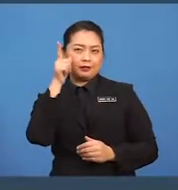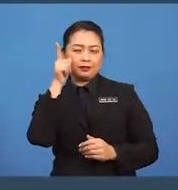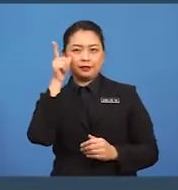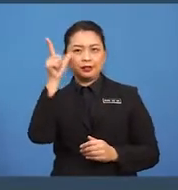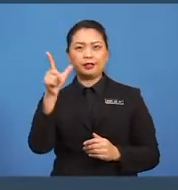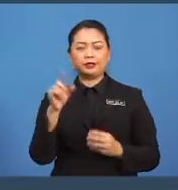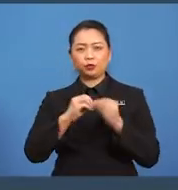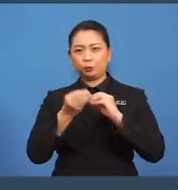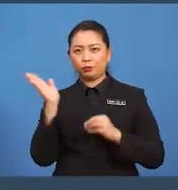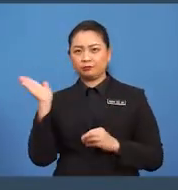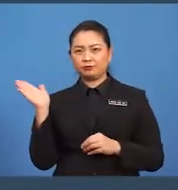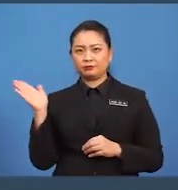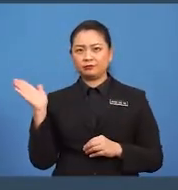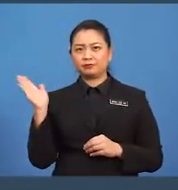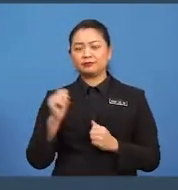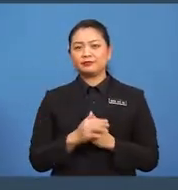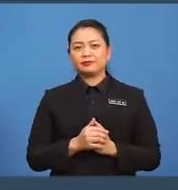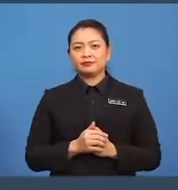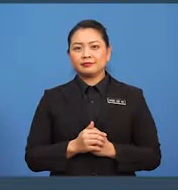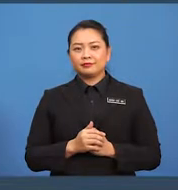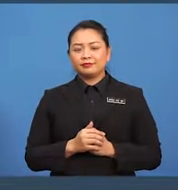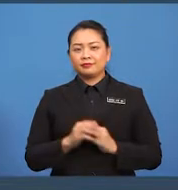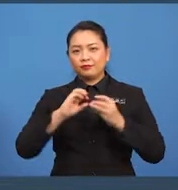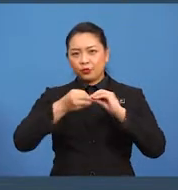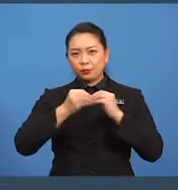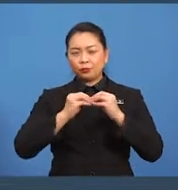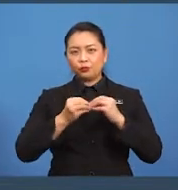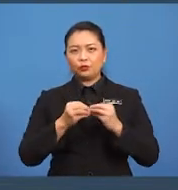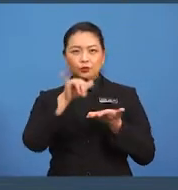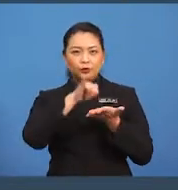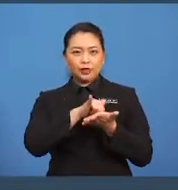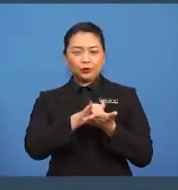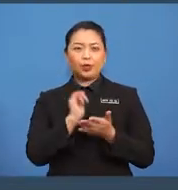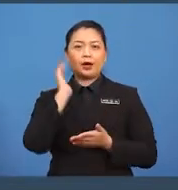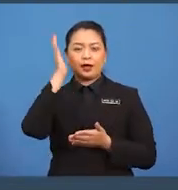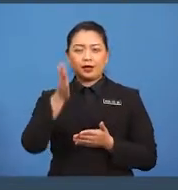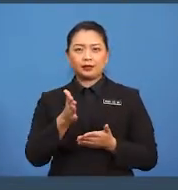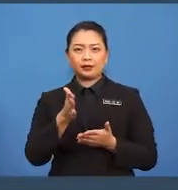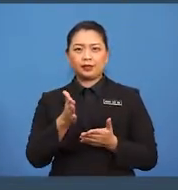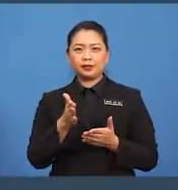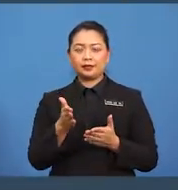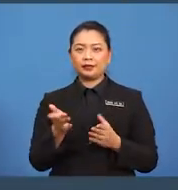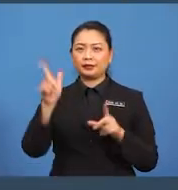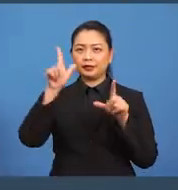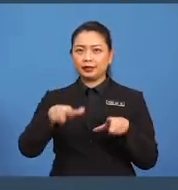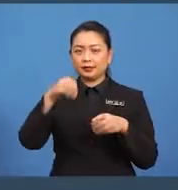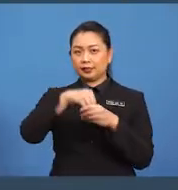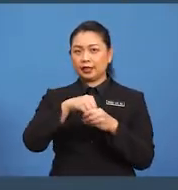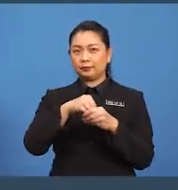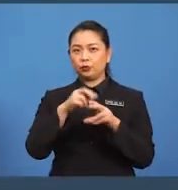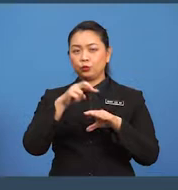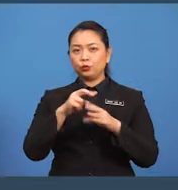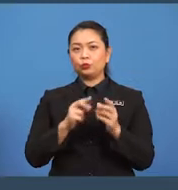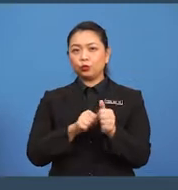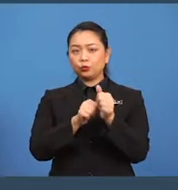lihat nombor-nombor pada paparan skrin ini. Nombor-nombor tersebut akan diisi mengikut urutan